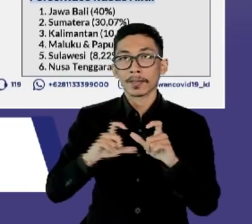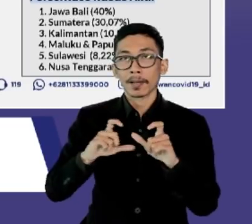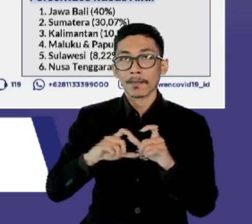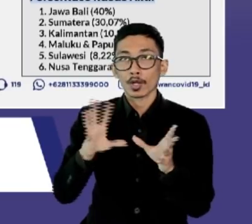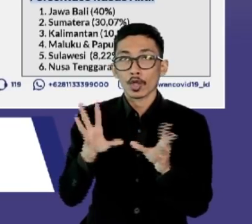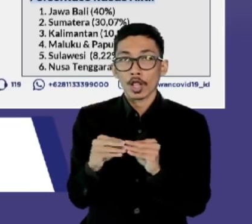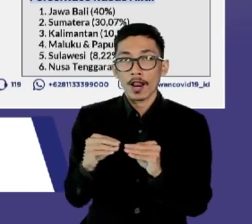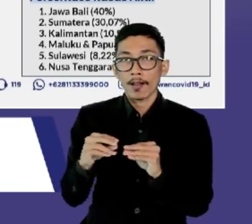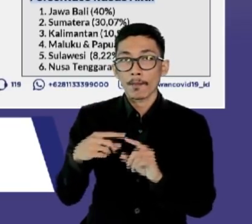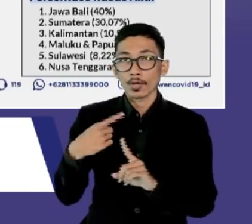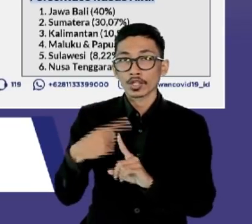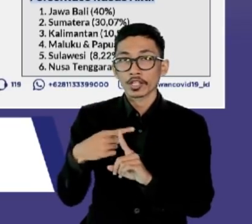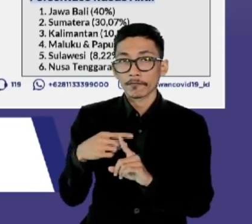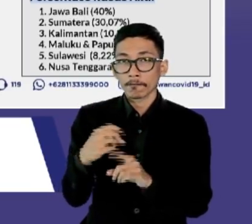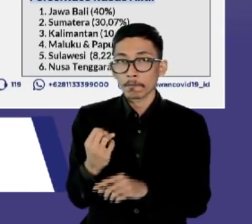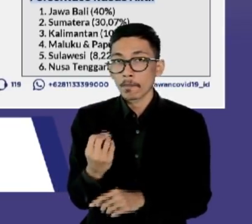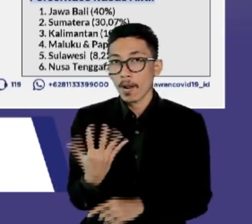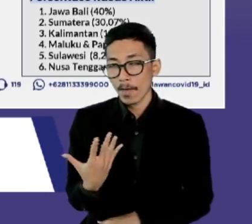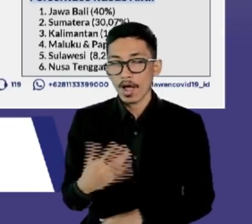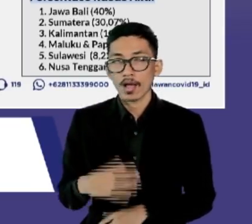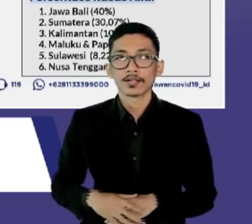Kalimantan telah mencapai angka